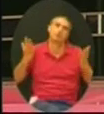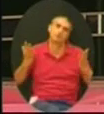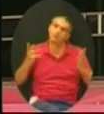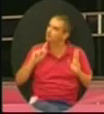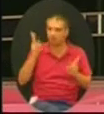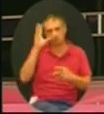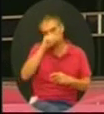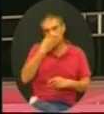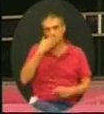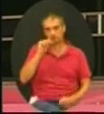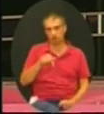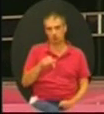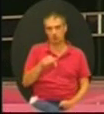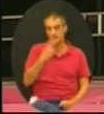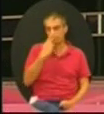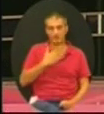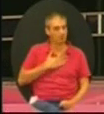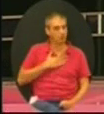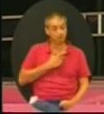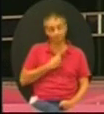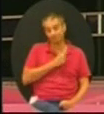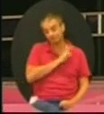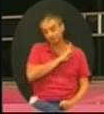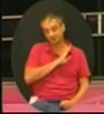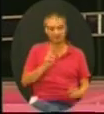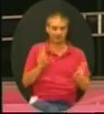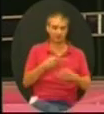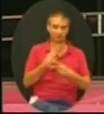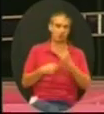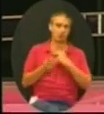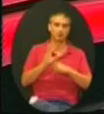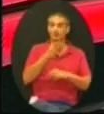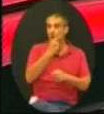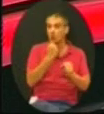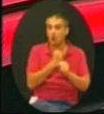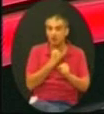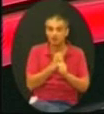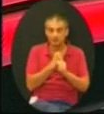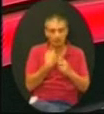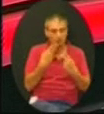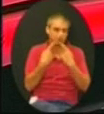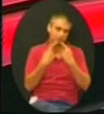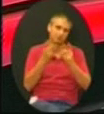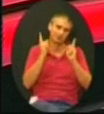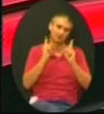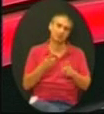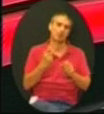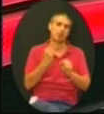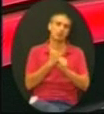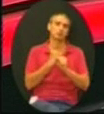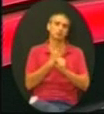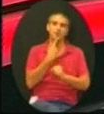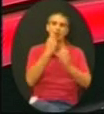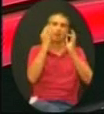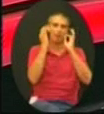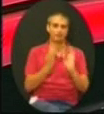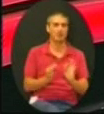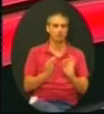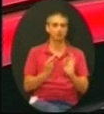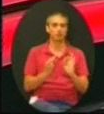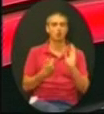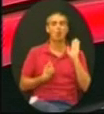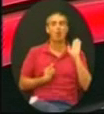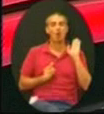ובלתי נתפסת בירושלים, מבחינתנו הדבר הזה לא יכול לחזור. אם הוא חוזר אל השיח, הוא צריך לחזור באמירה של